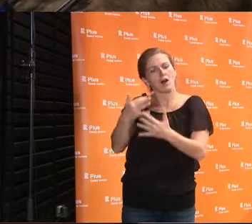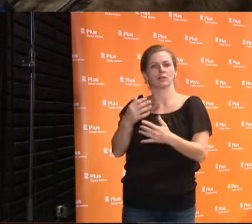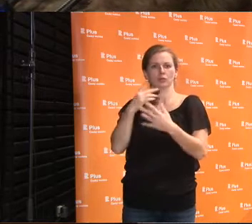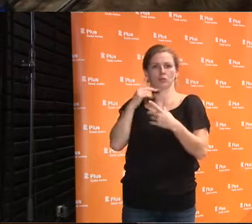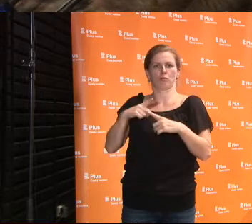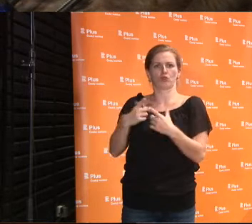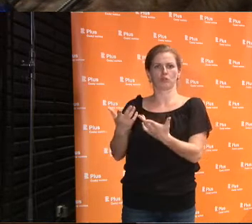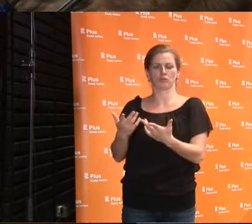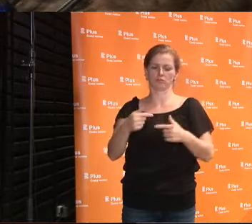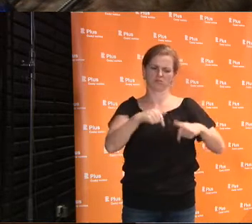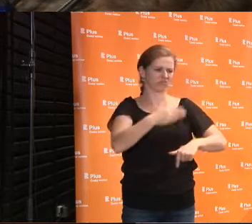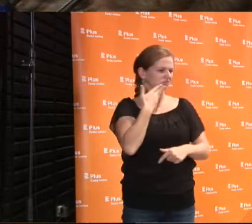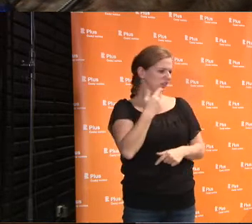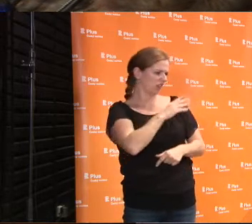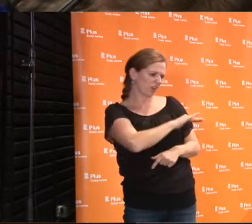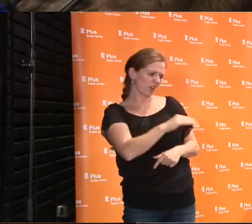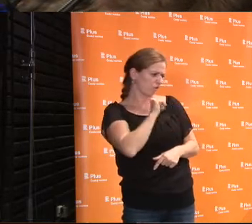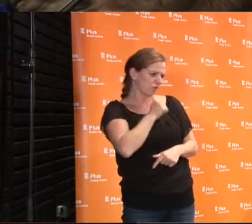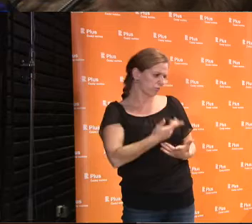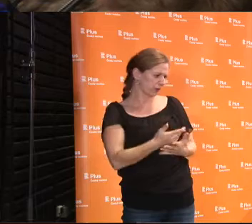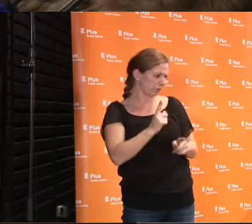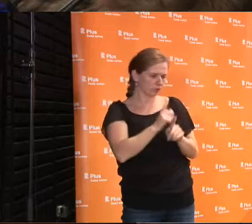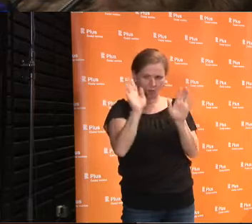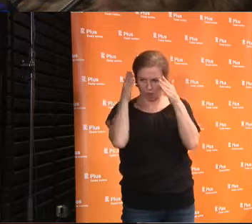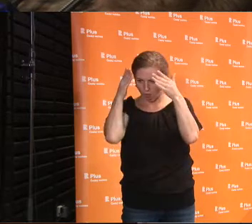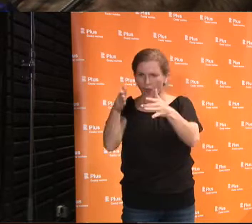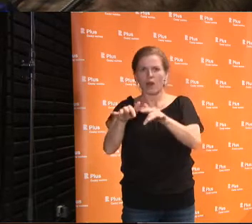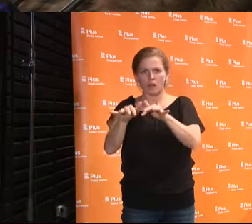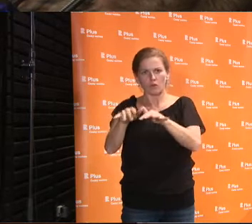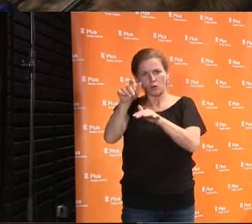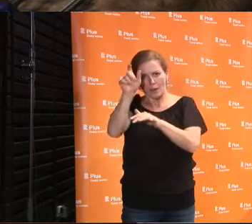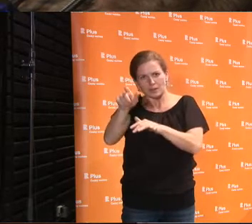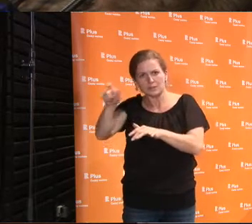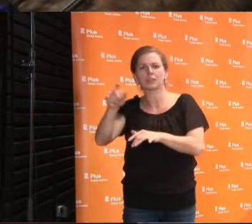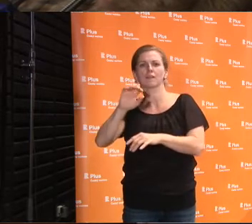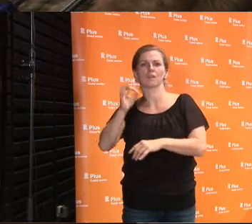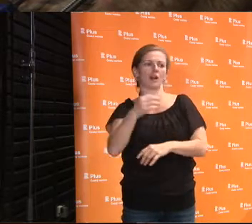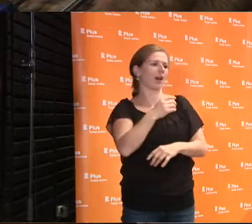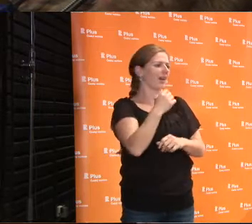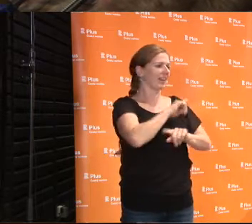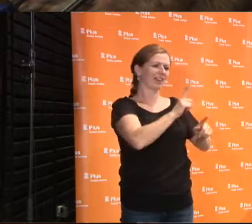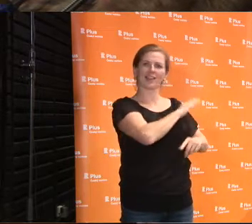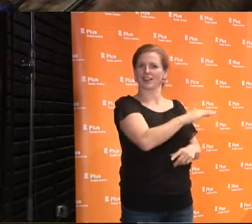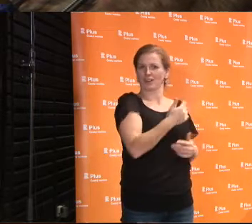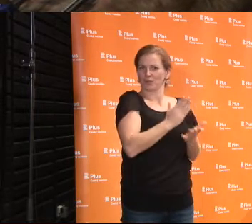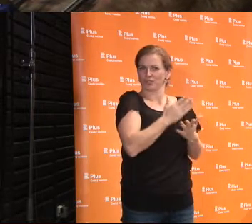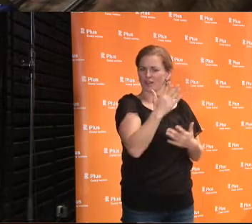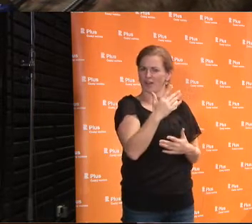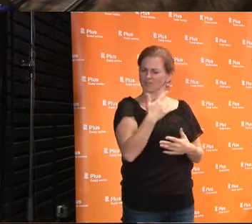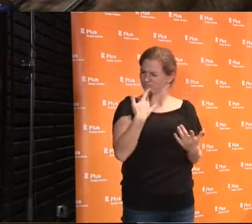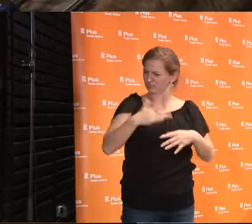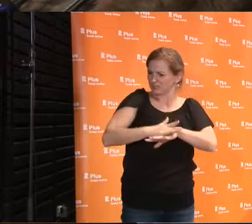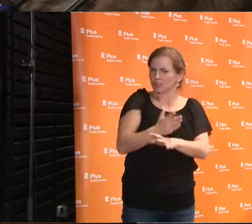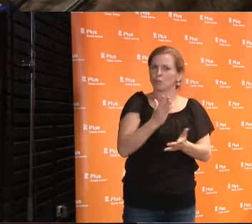učí se to až potom speciálně jako informatici, což si myslím, že je docela škoda, že děti jsou šikovné a zvládaly by takové úkoly už třeba